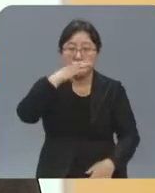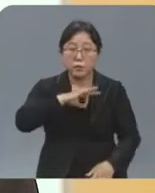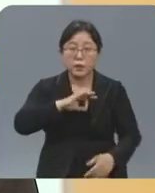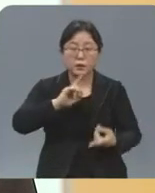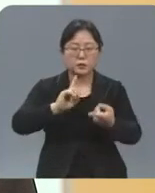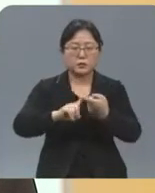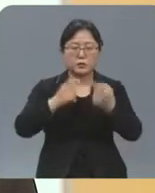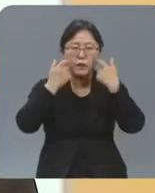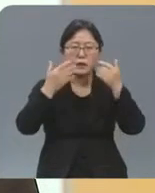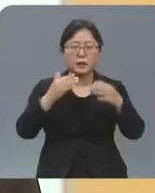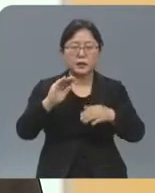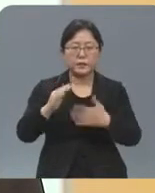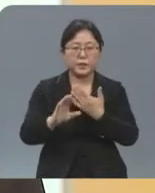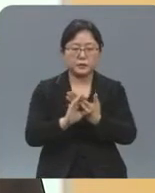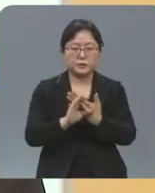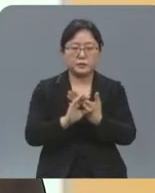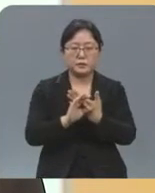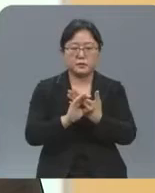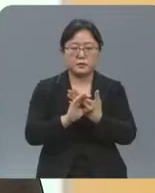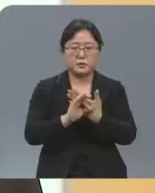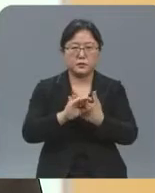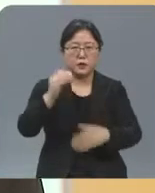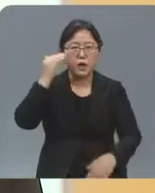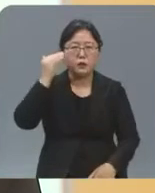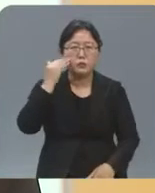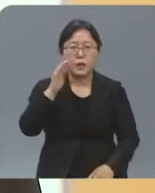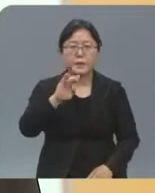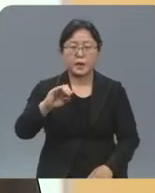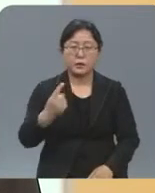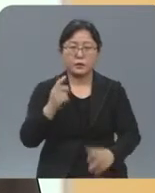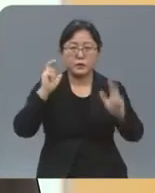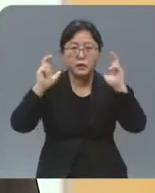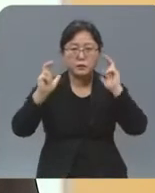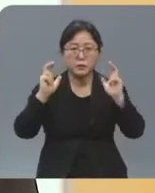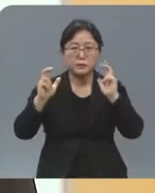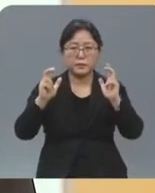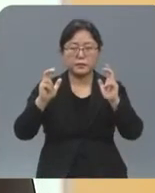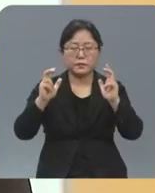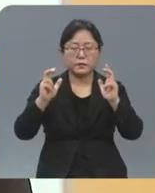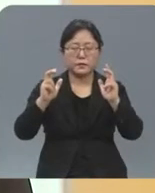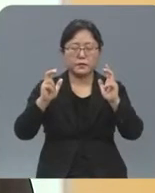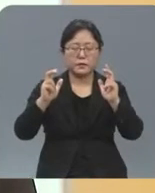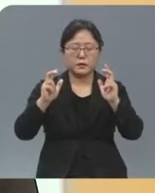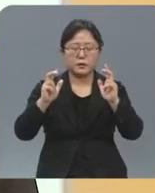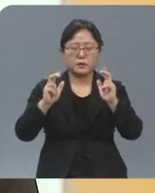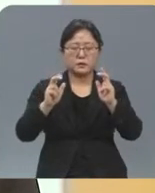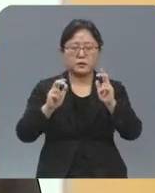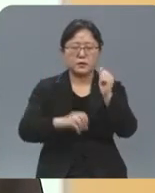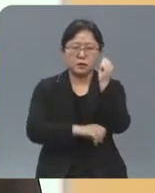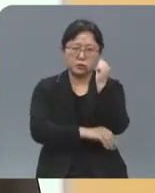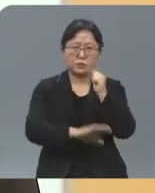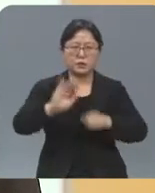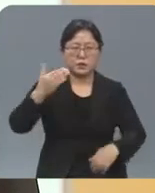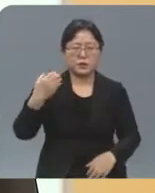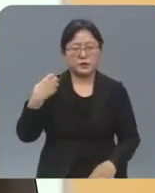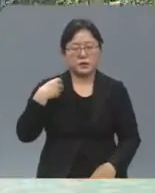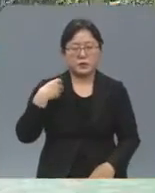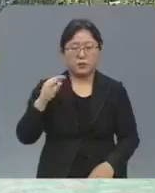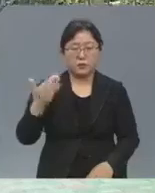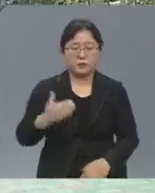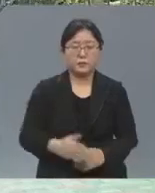유용성이 확인됐을 경우에 우리나라 바이오 산업에 기반이 되는 그런 이제 역할을 하게